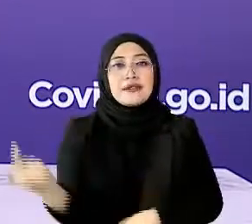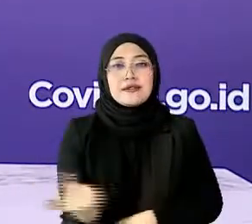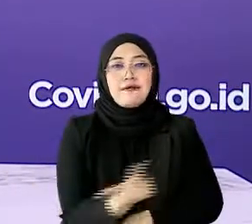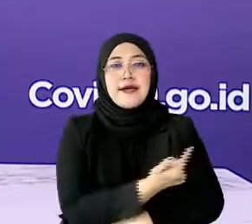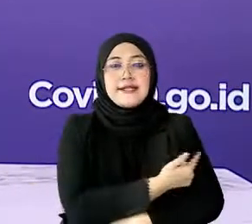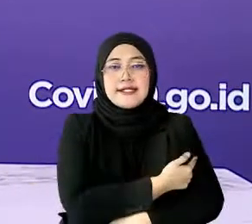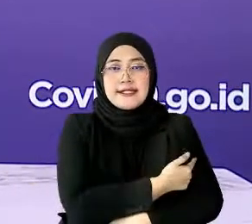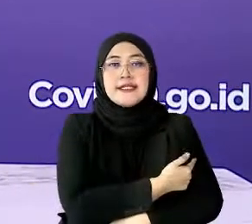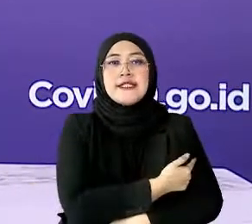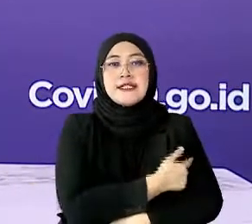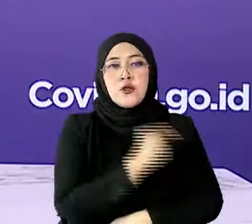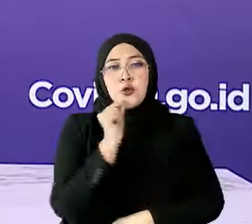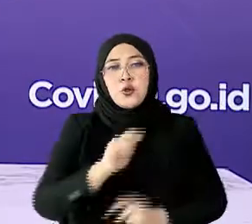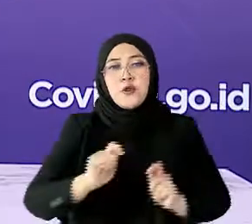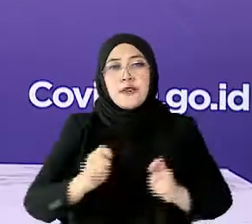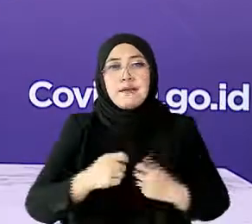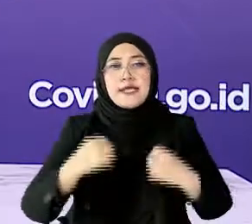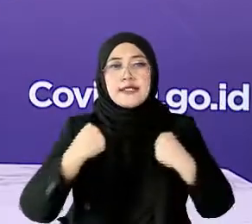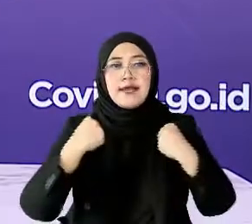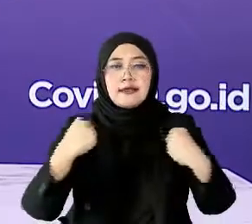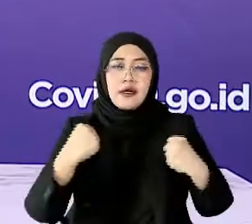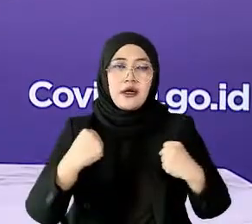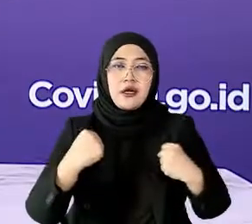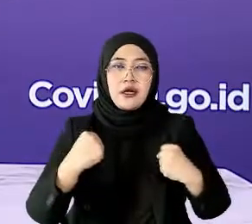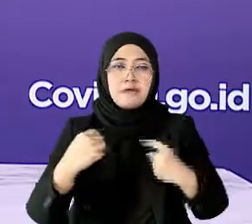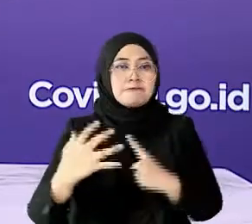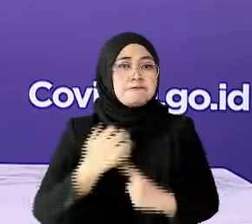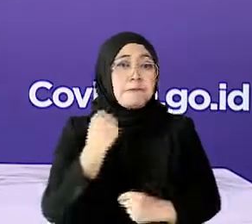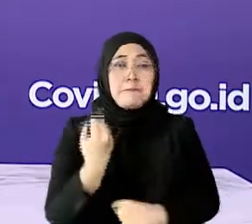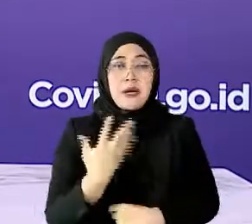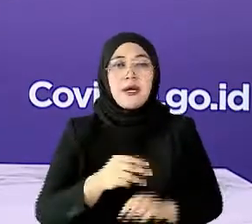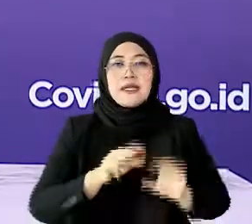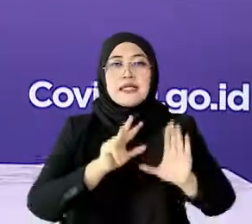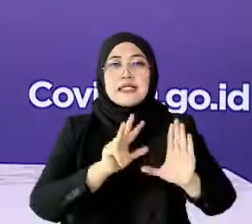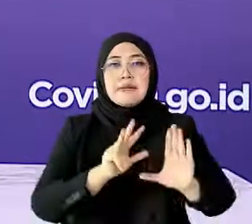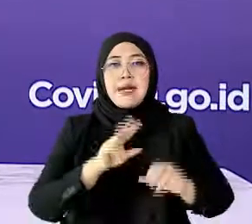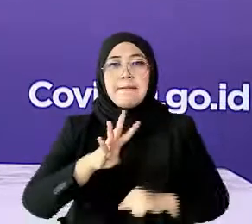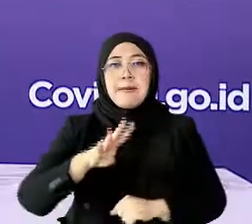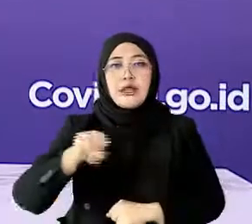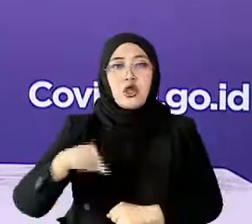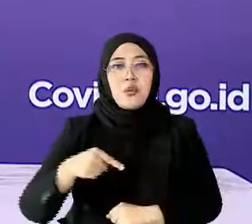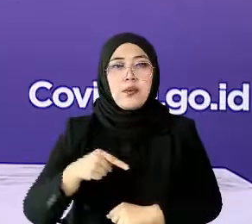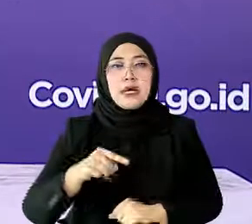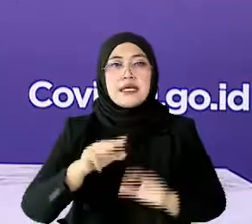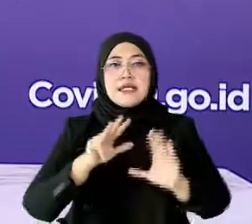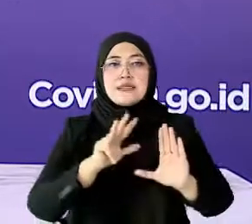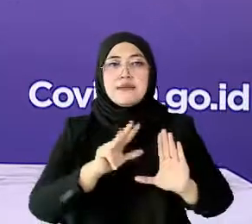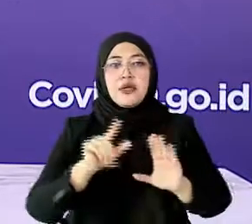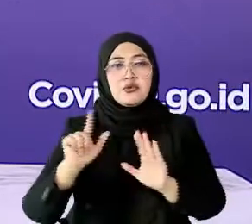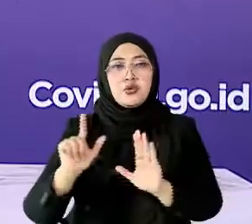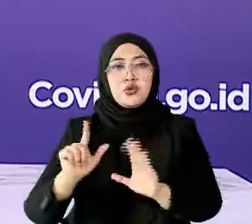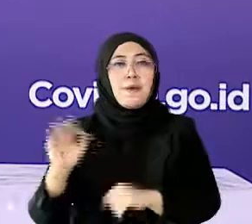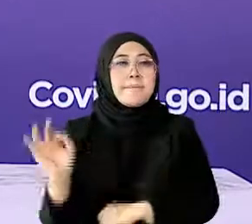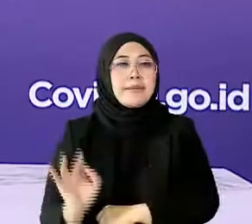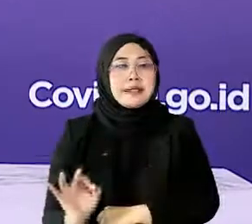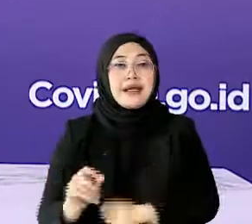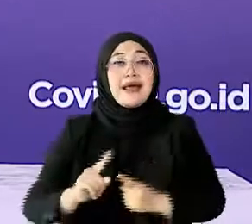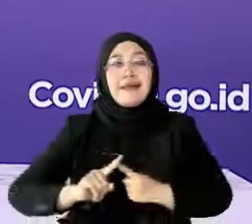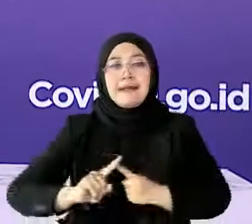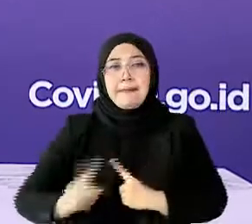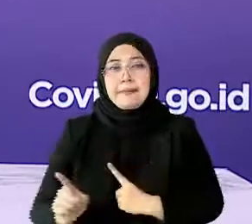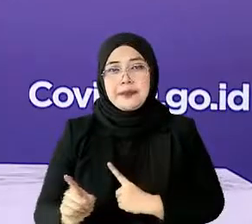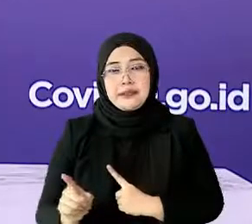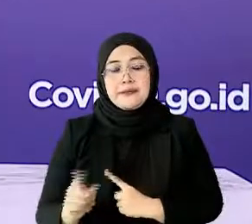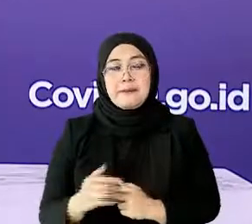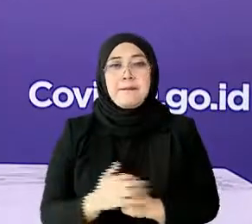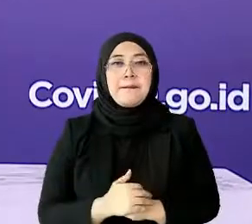vaksinasi untuk tenaga kesehatan sudah mencapai 94,95 tujuh persen namun perlu